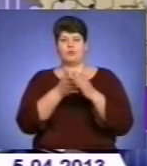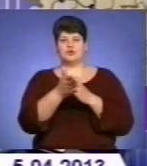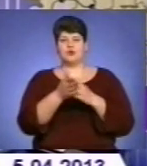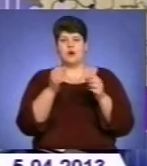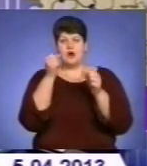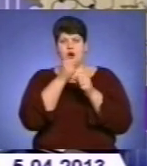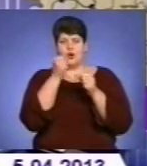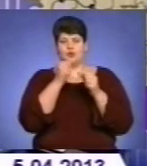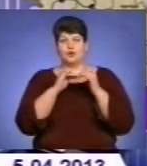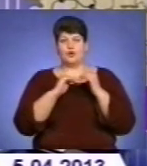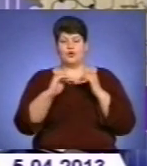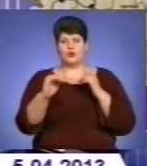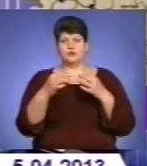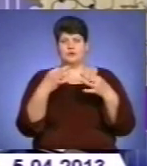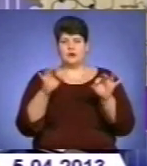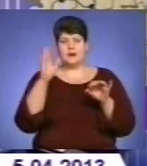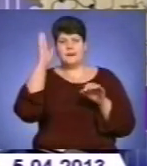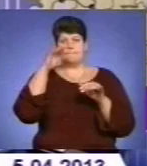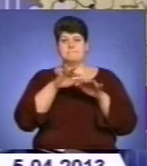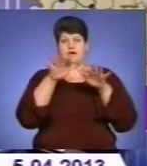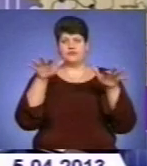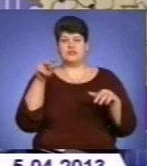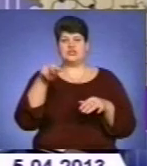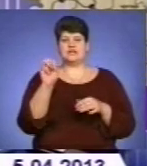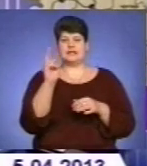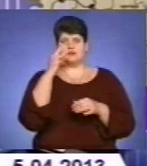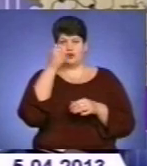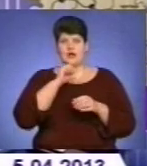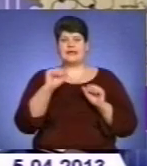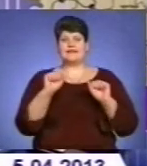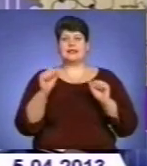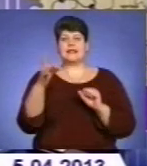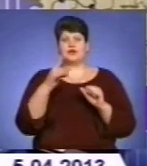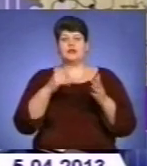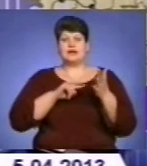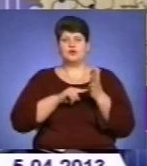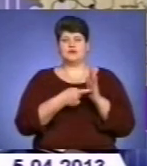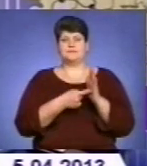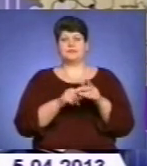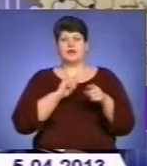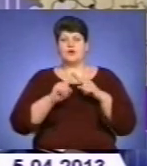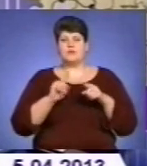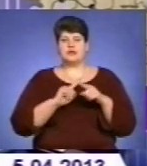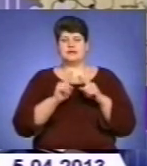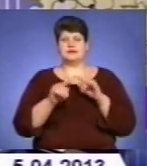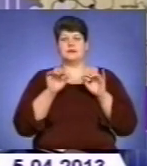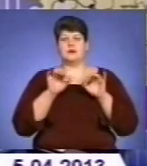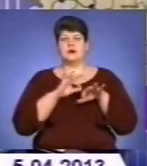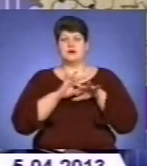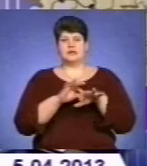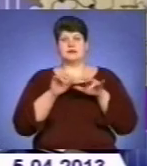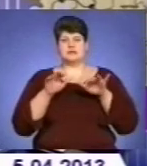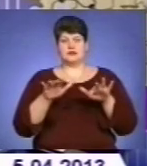повені та паводків у 2013 році. Керівник району наголосив на оперативності здійснення заходів